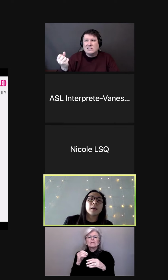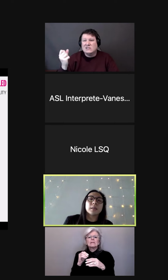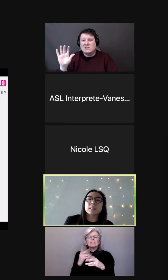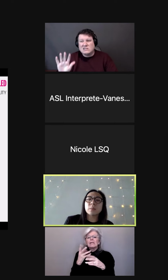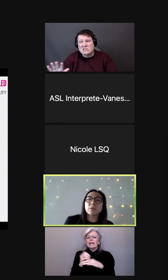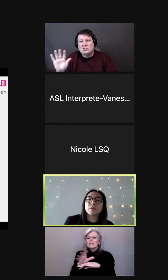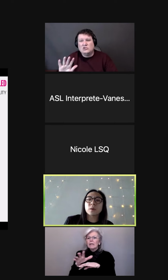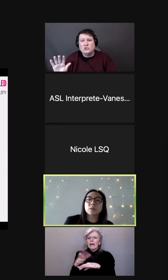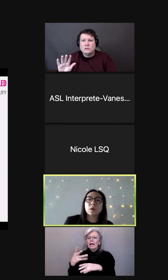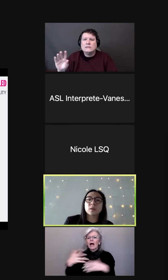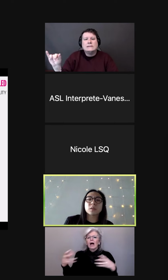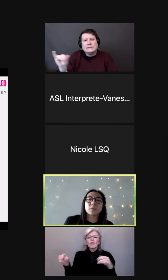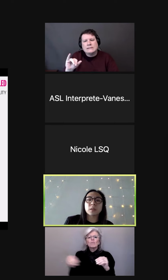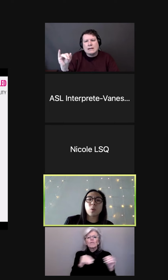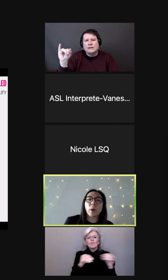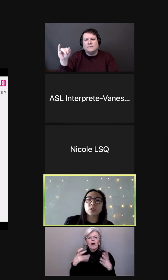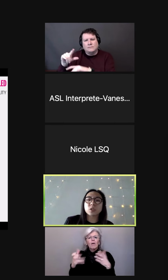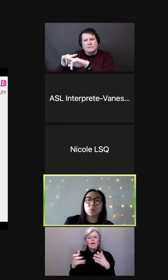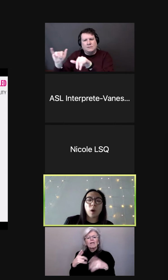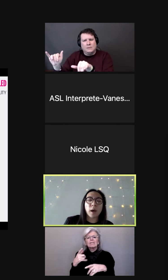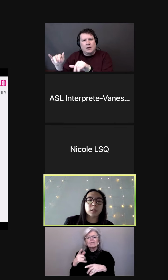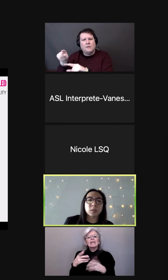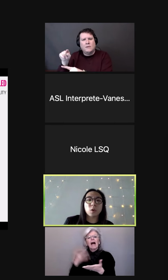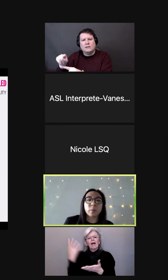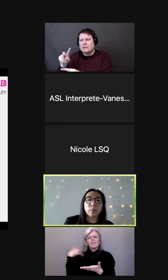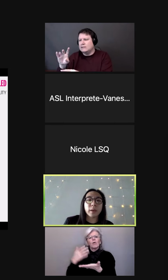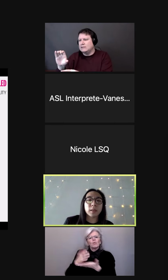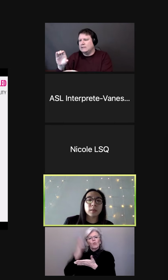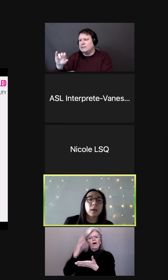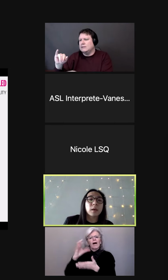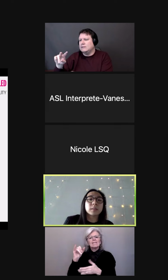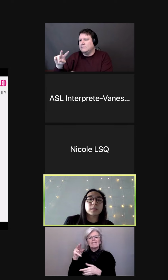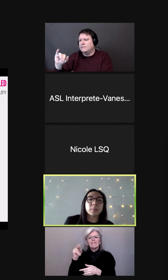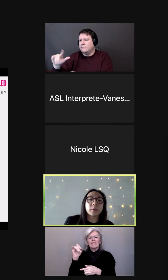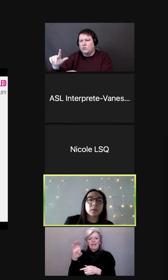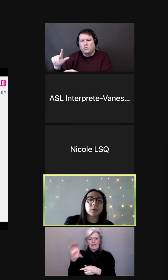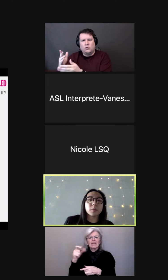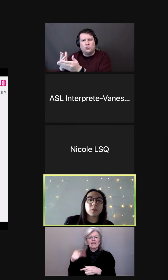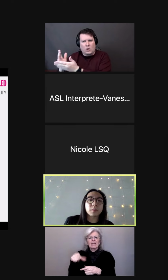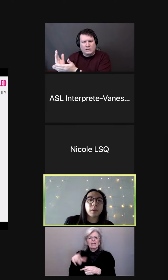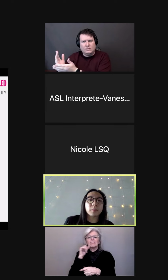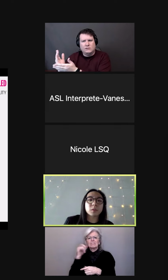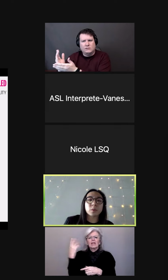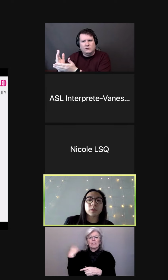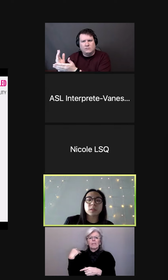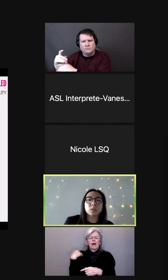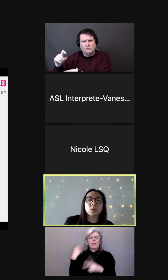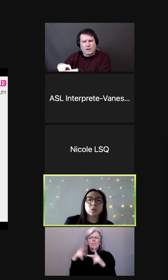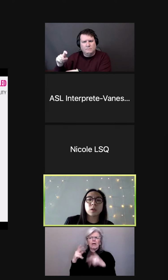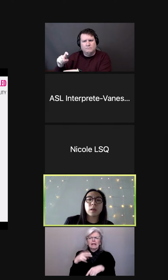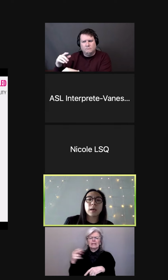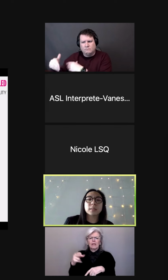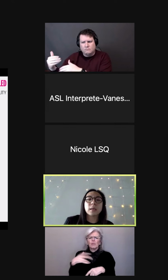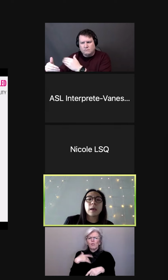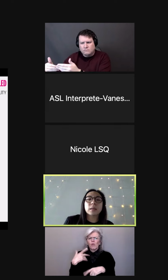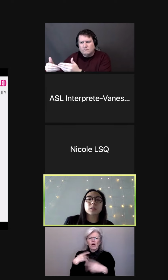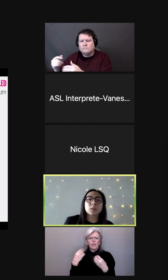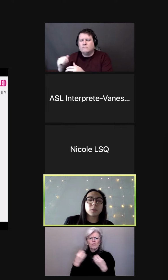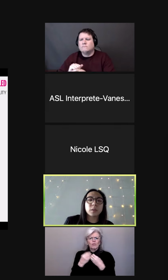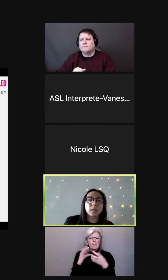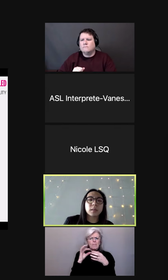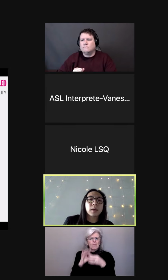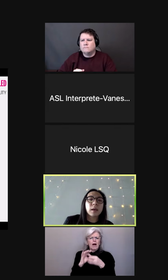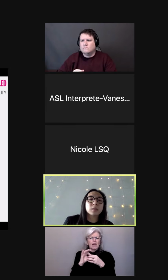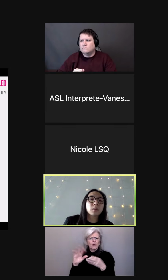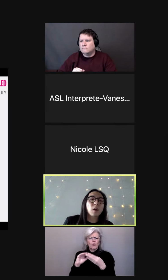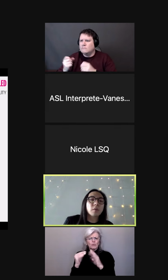mouvements des droits civiques de l'époque. Les personnes handicapées ont commencé à se demander pourquoi tant de membres de leur